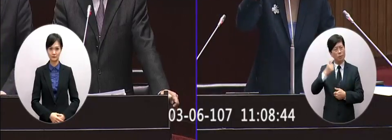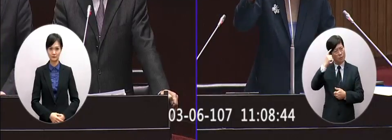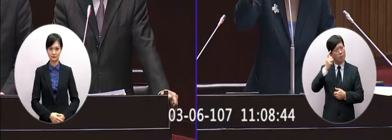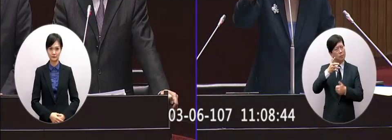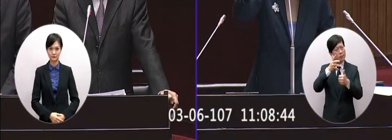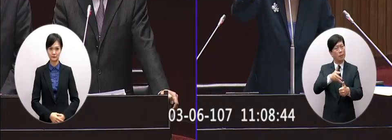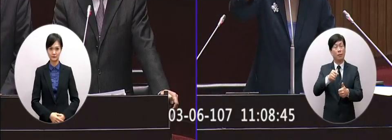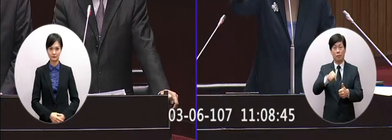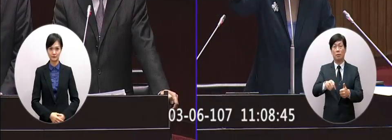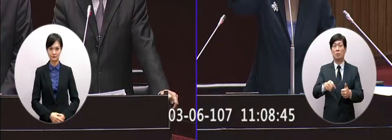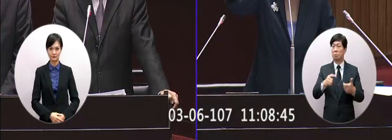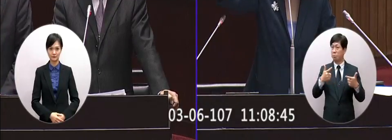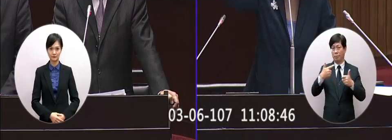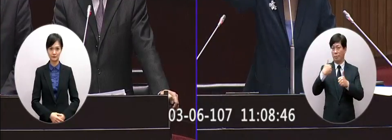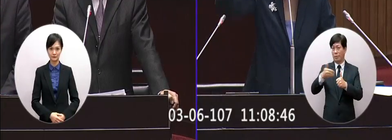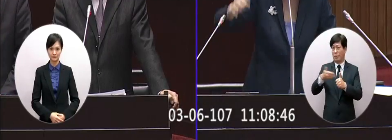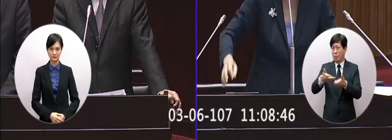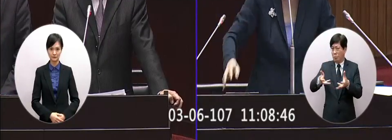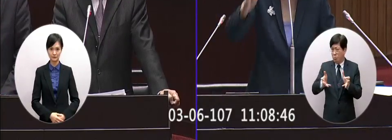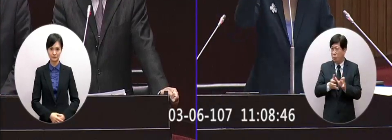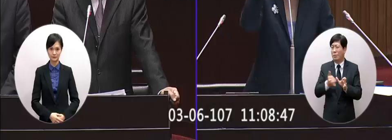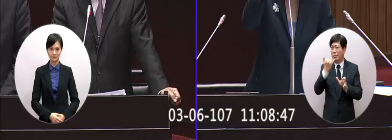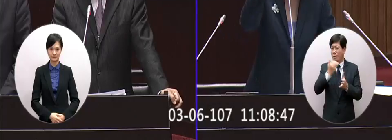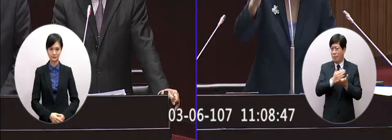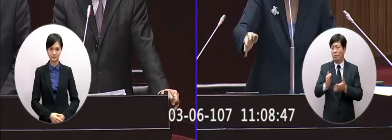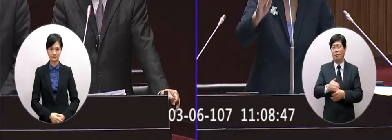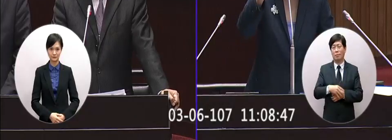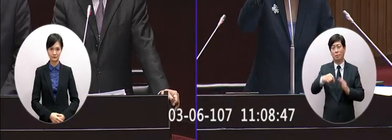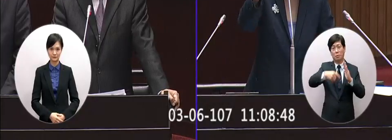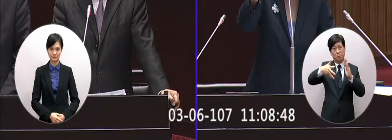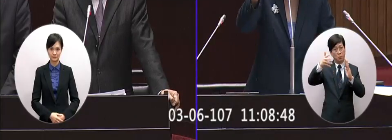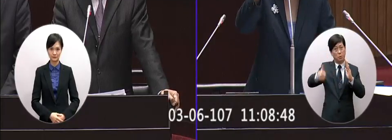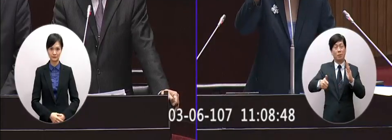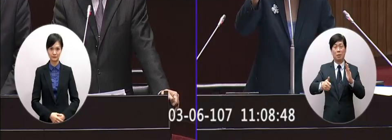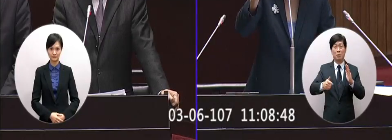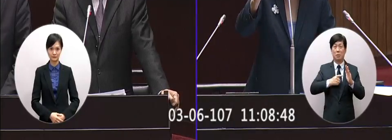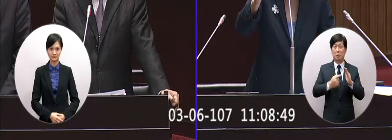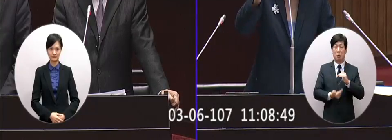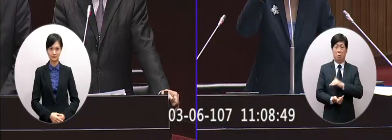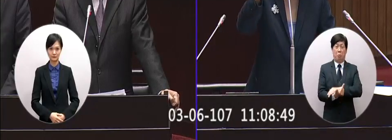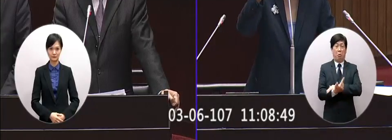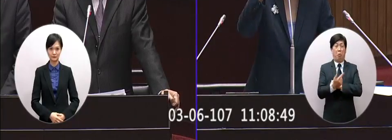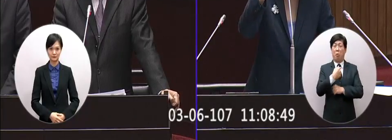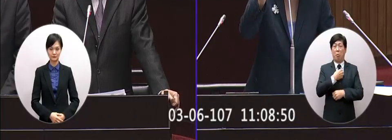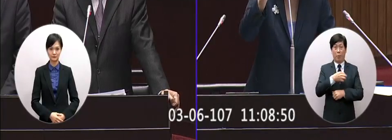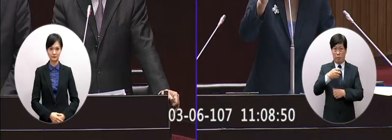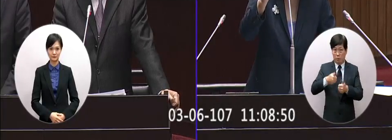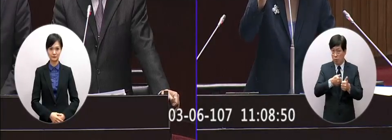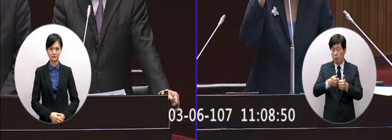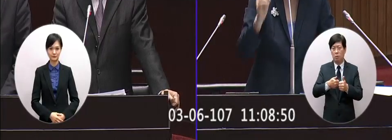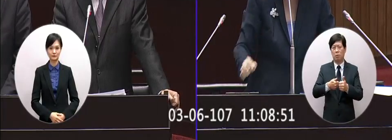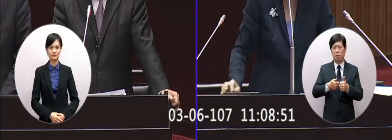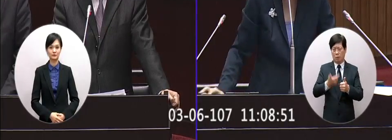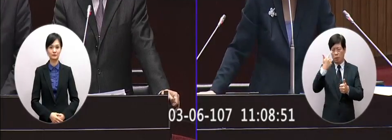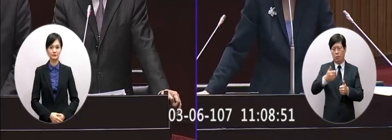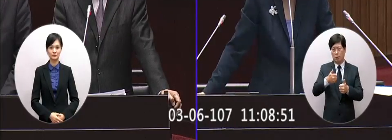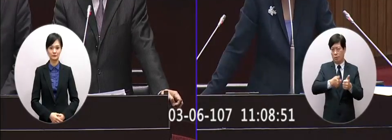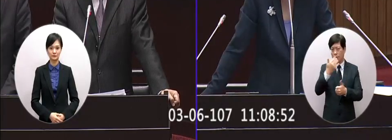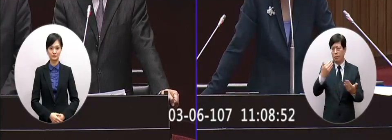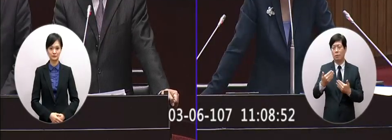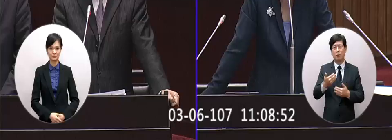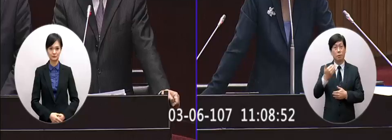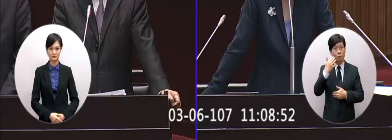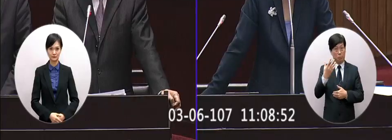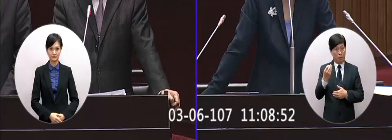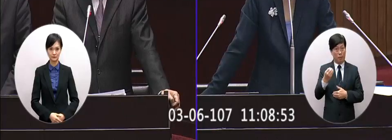求，这个已经不是教育部的层级可以解决的。院长，不要那么快说你不要去查，好好的查清楚，否则